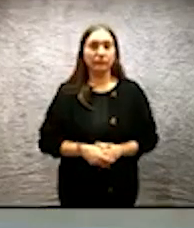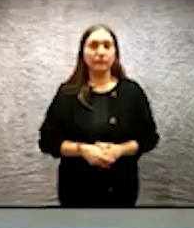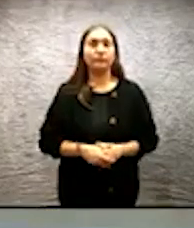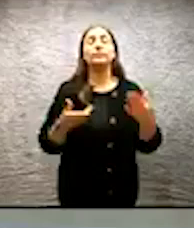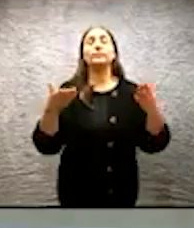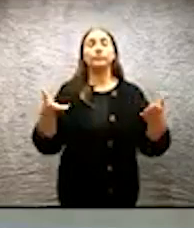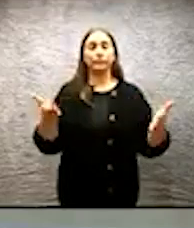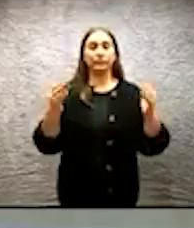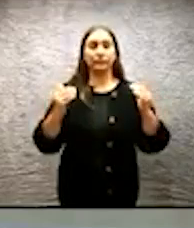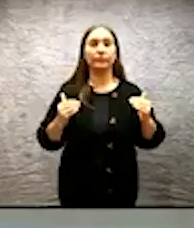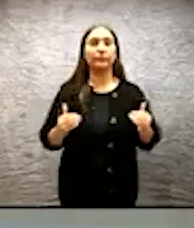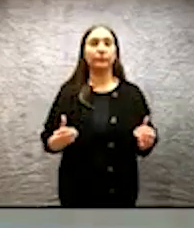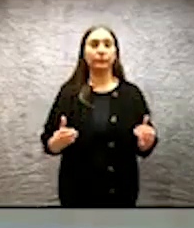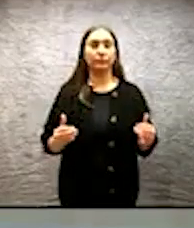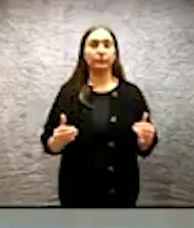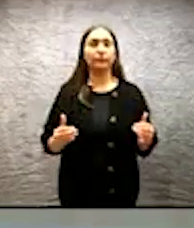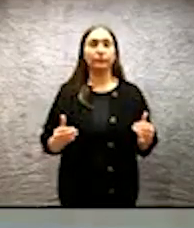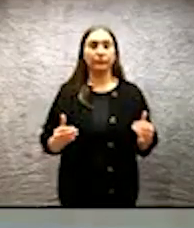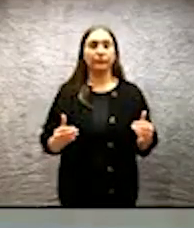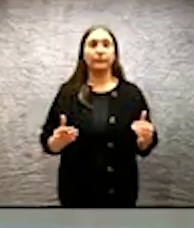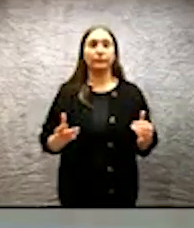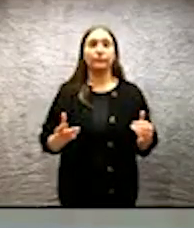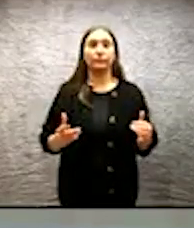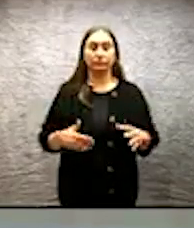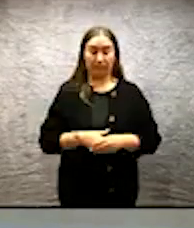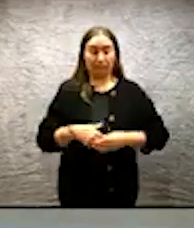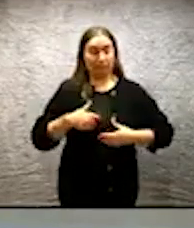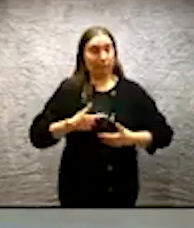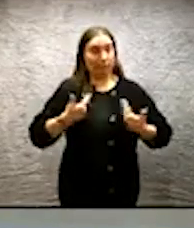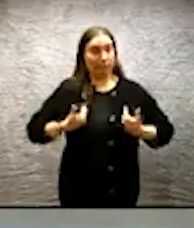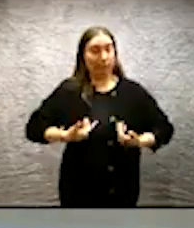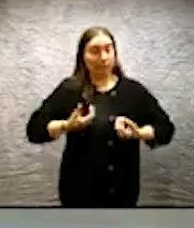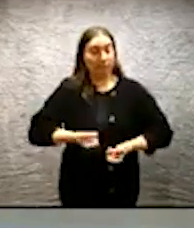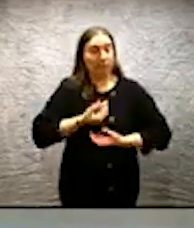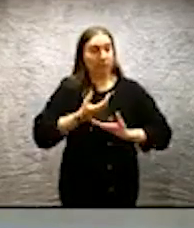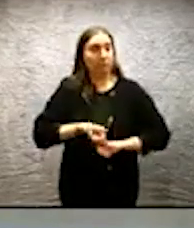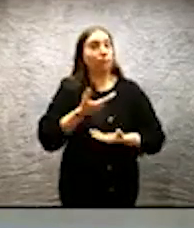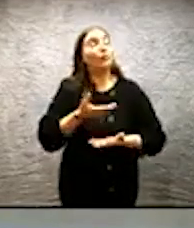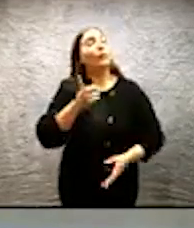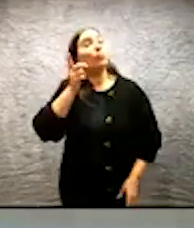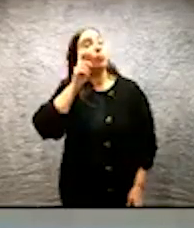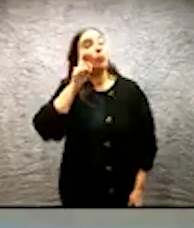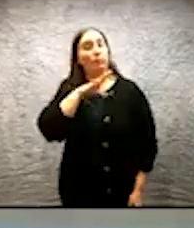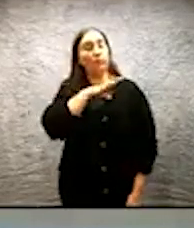Alors, la délibération suivante, donc je vais la conduire. D'une part, parce que Madame